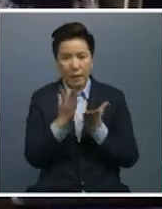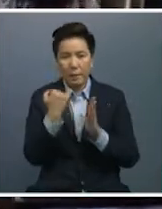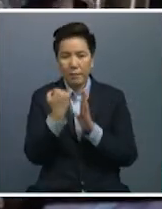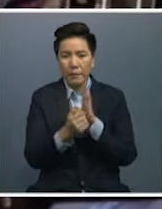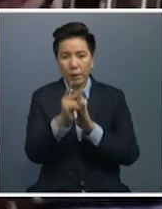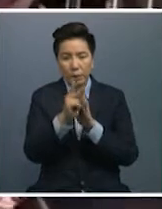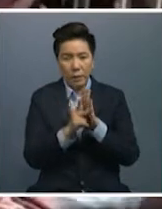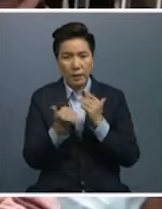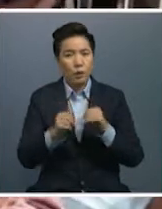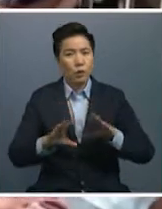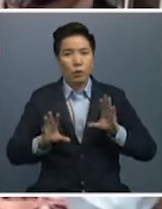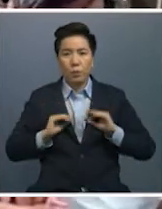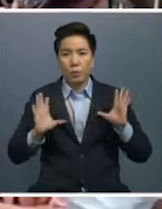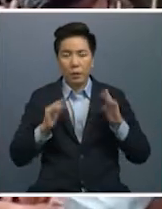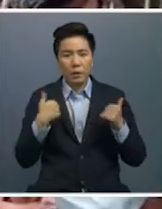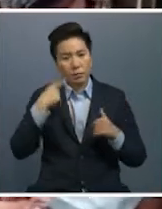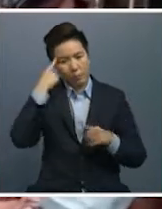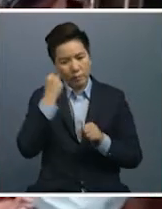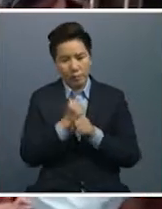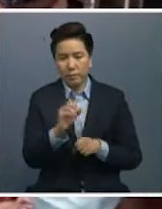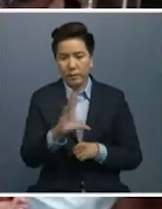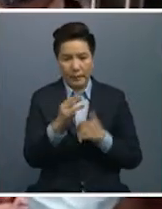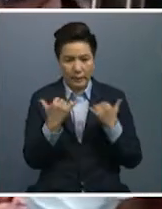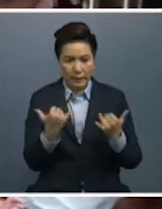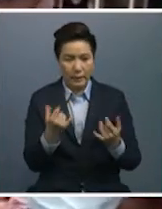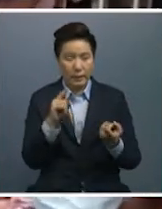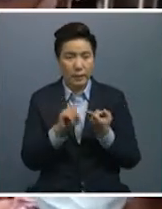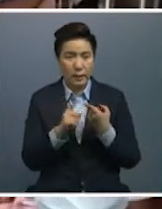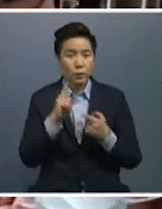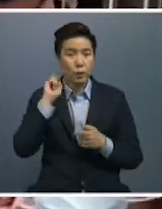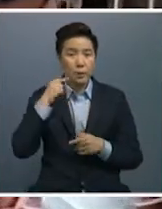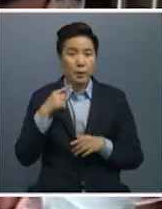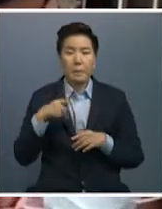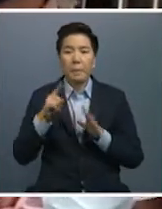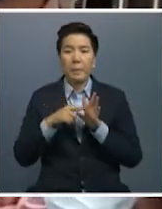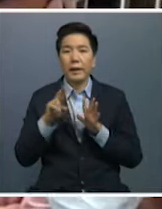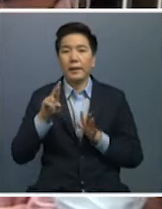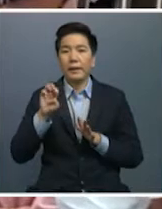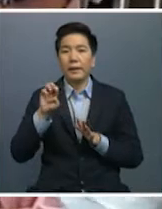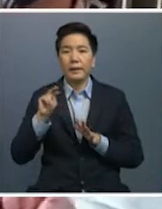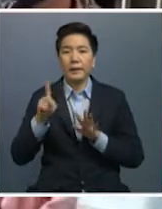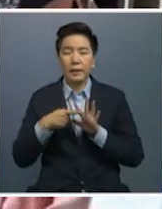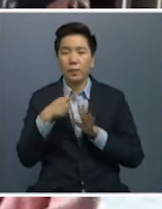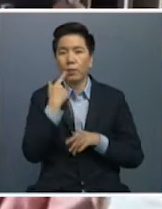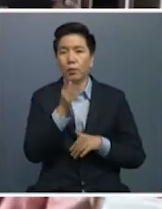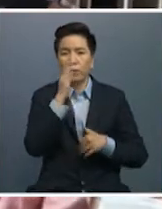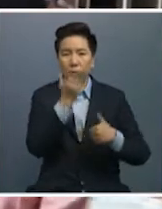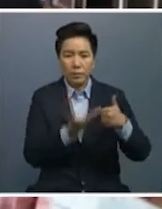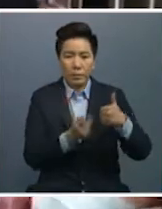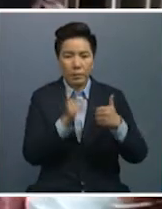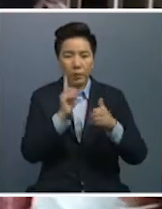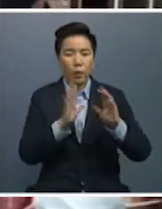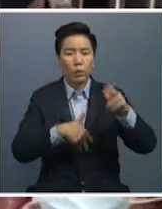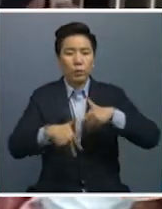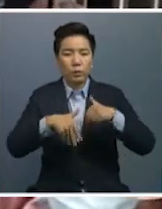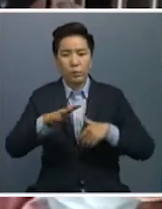และผิดกฎหมายซึ่งยอมรับไม่ได้และไม่สมควรจะเกิดขึ้นนอกจากนี้นางอารินากล่าวเพิ่มเติมว่าในมงคลกิตติ์หรือเป็นบุคคล